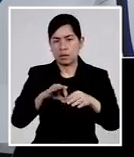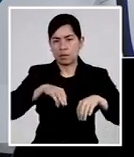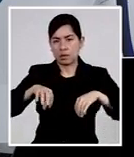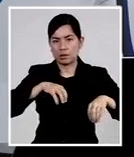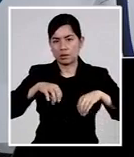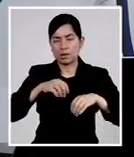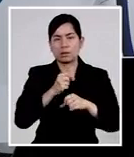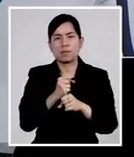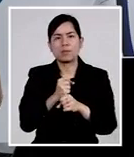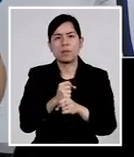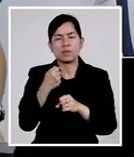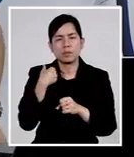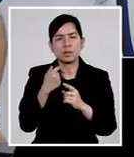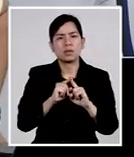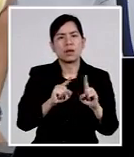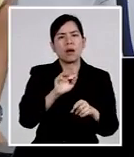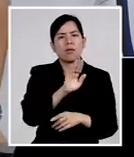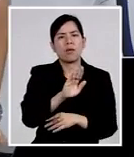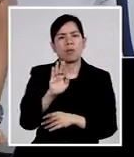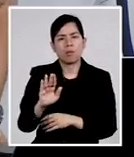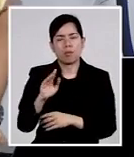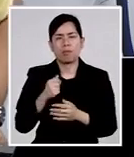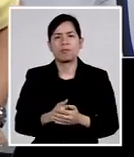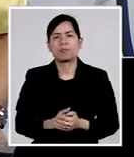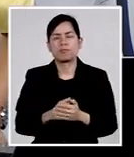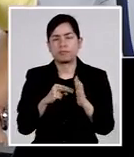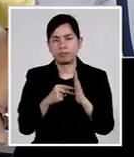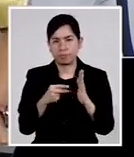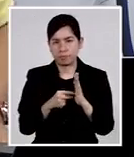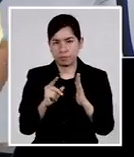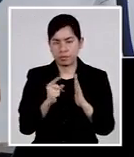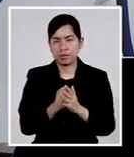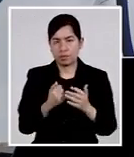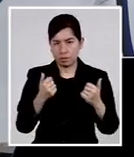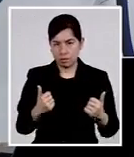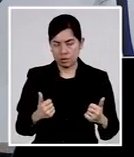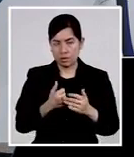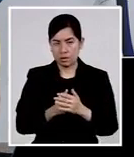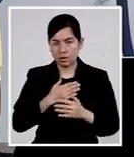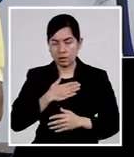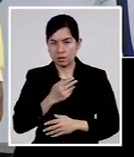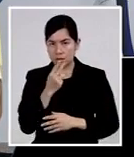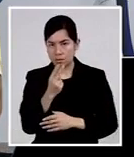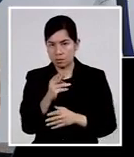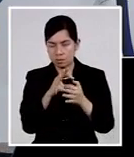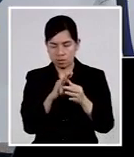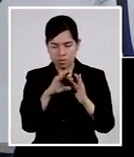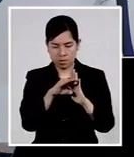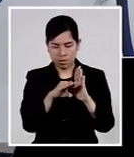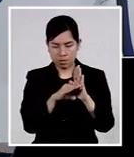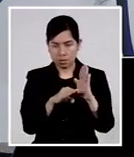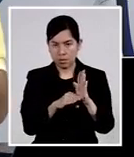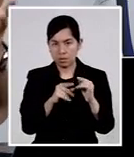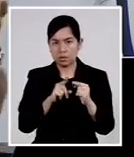รที่มีความแตกต่างกันออกไปนะครับดังนั้นนะฮะวันนี้ก็จะให้เห็นว่ากระบวนการดิจิตอล